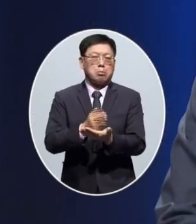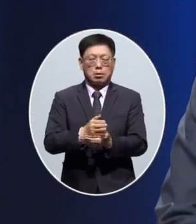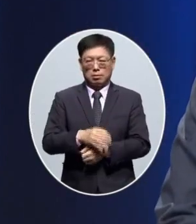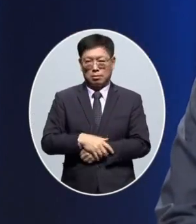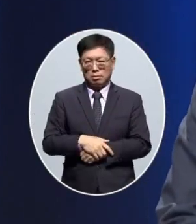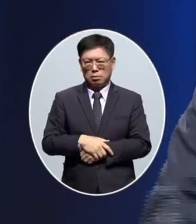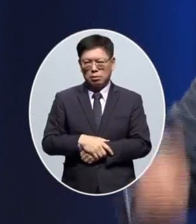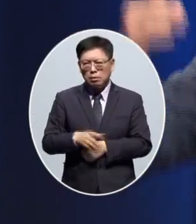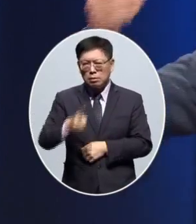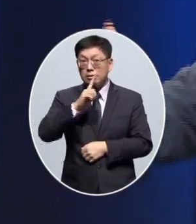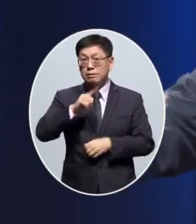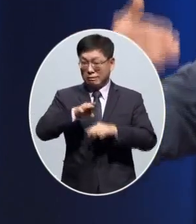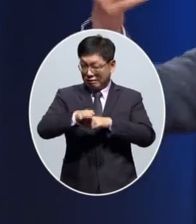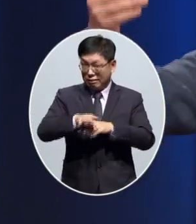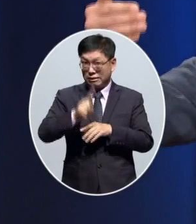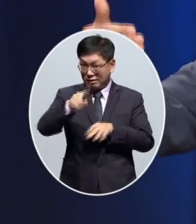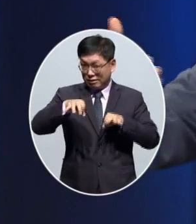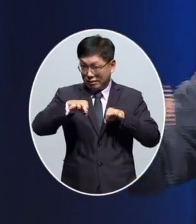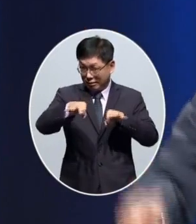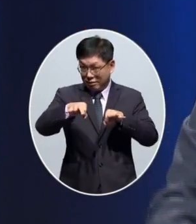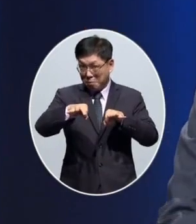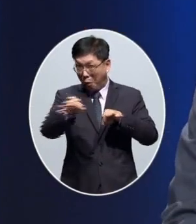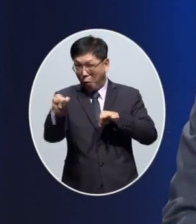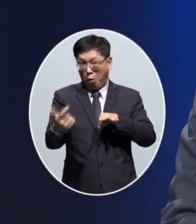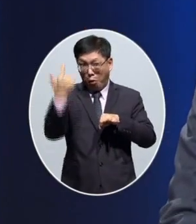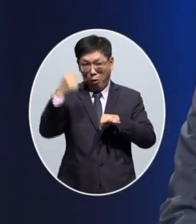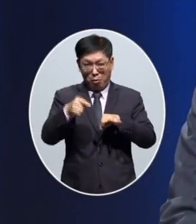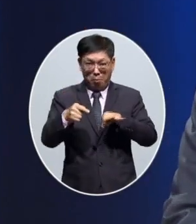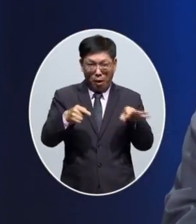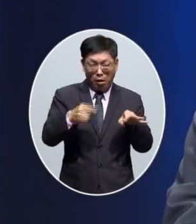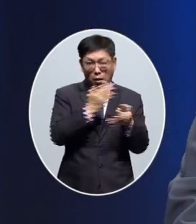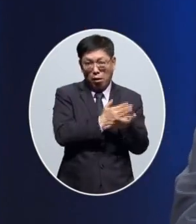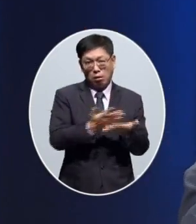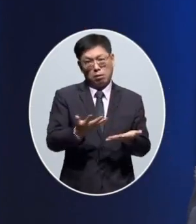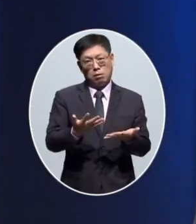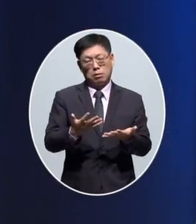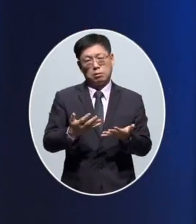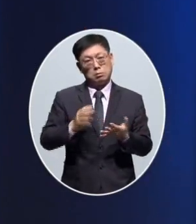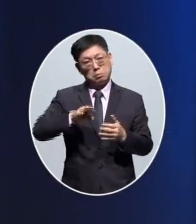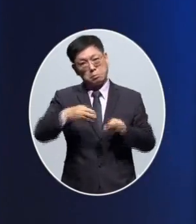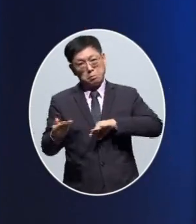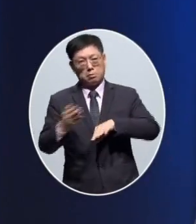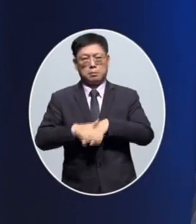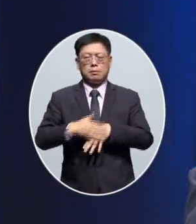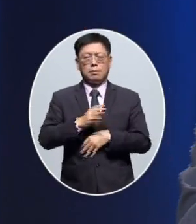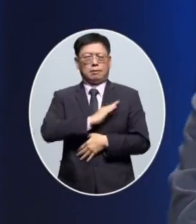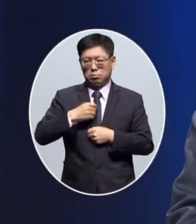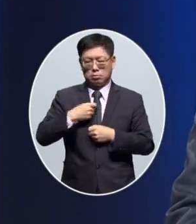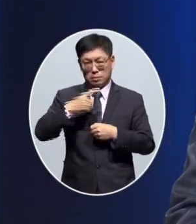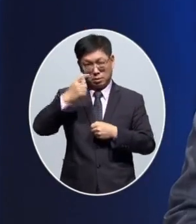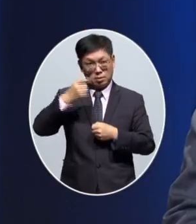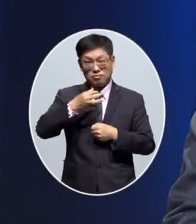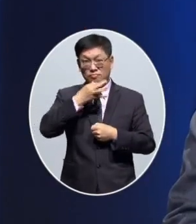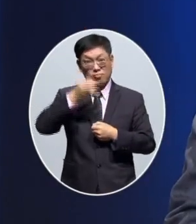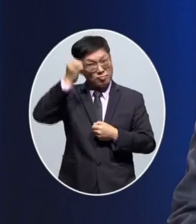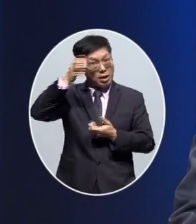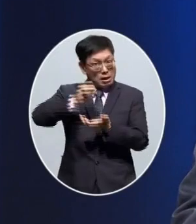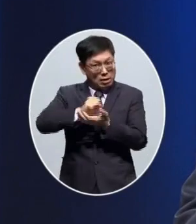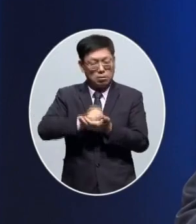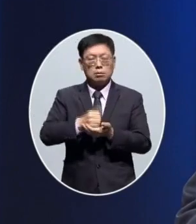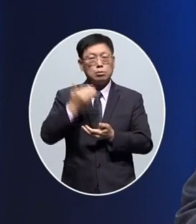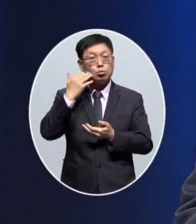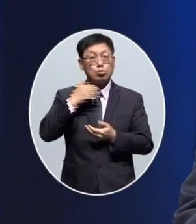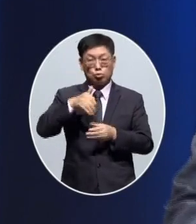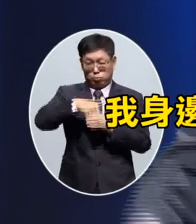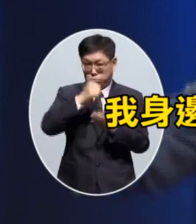席就是没那么统，那么左伯元呢就是那个打一桶酱油的那种桶。好，那很显，所以这是什么状况呢？就每一位